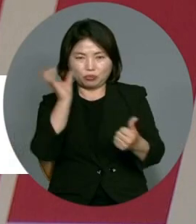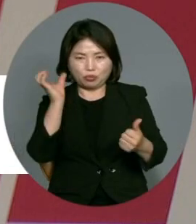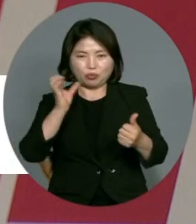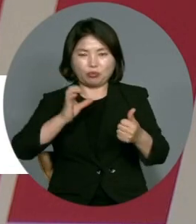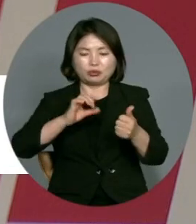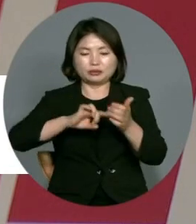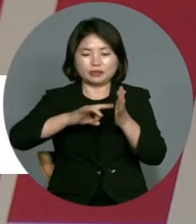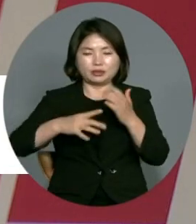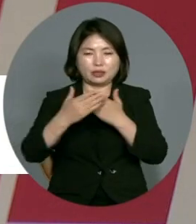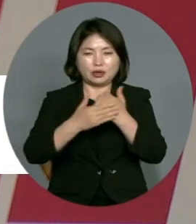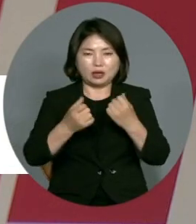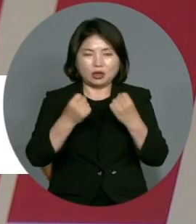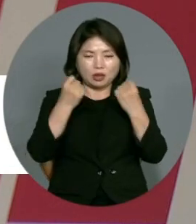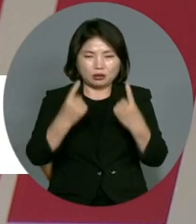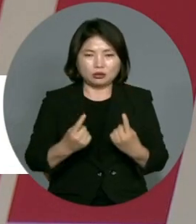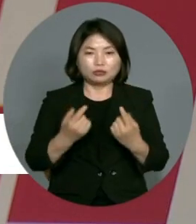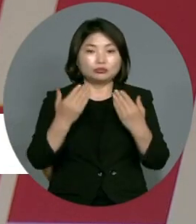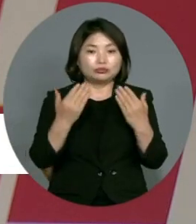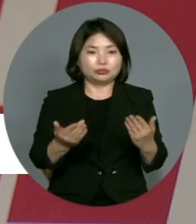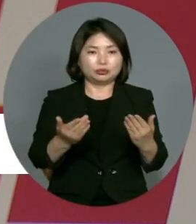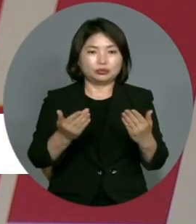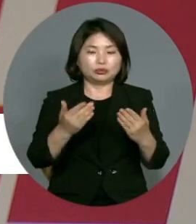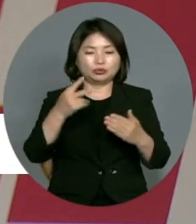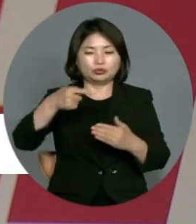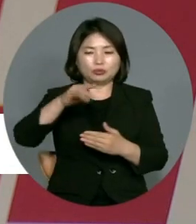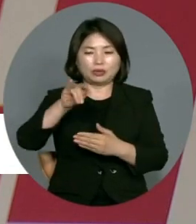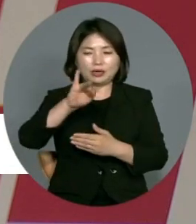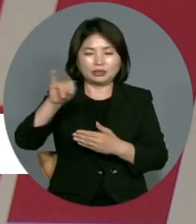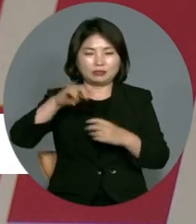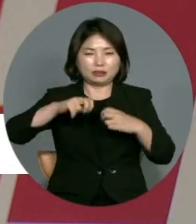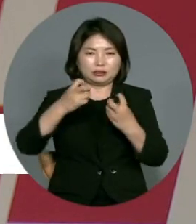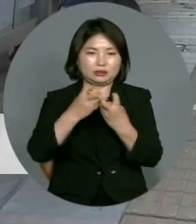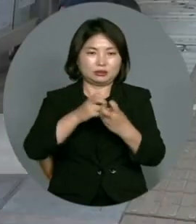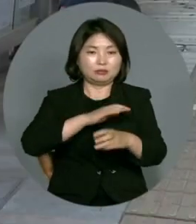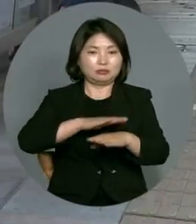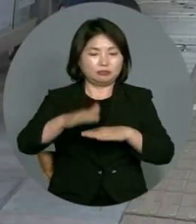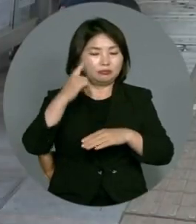파격적으로 세제를 감면해주는 두바이 방식으로 개발해서